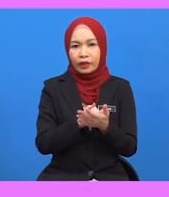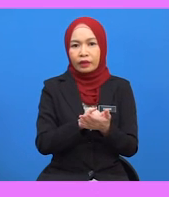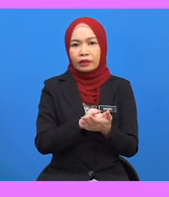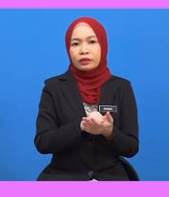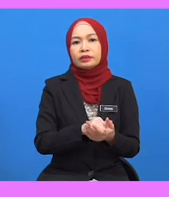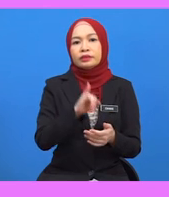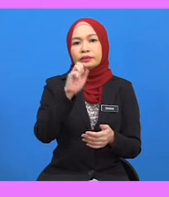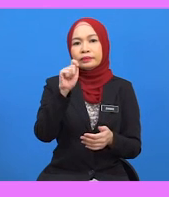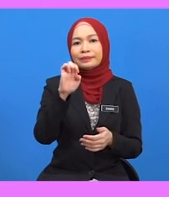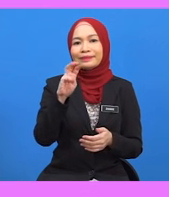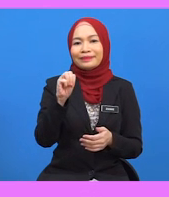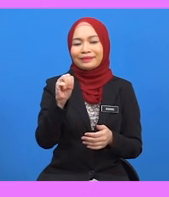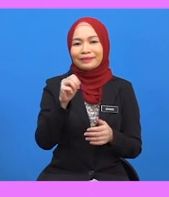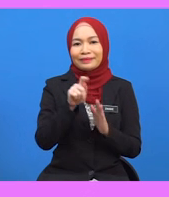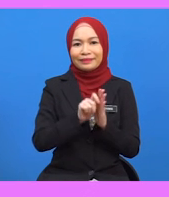senarai.